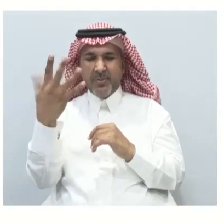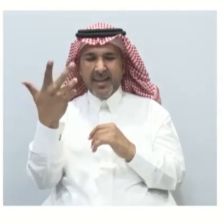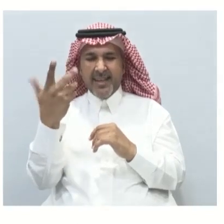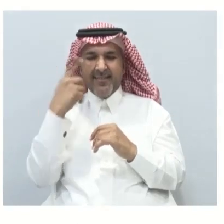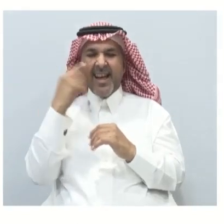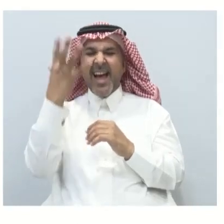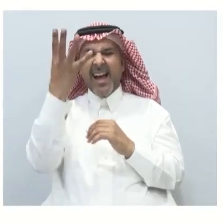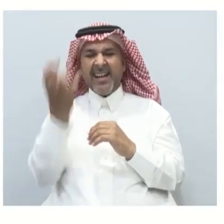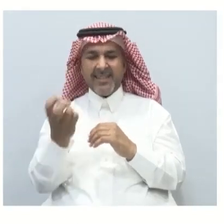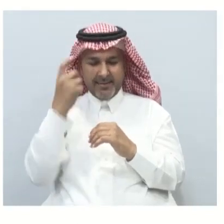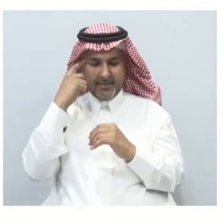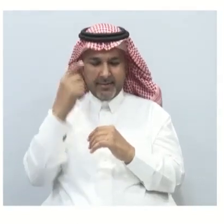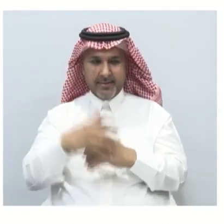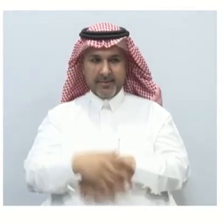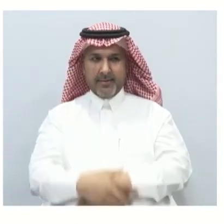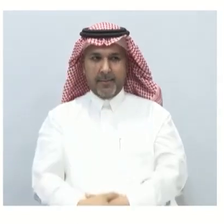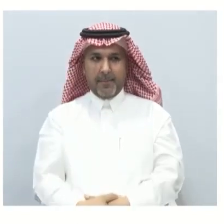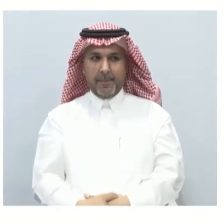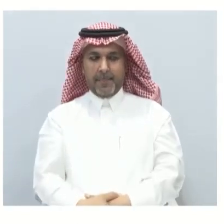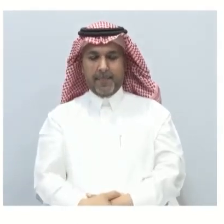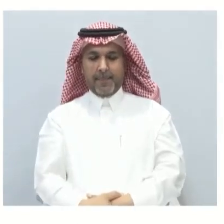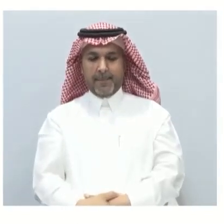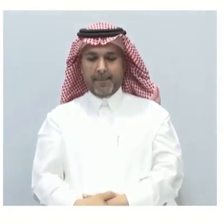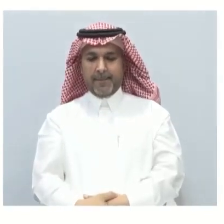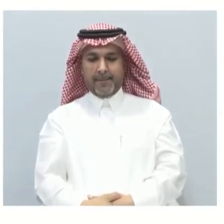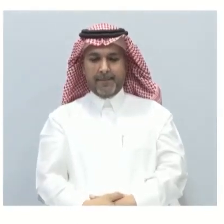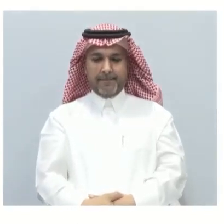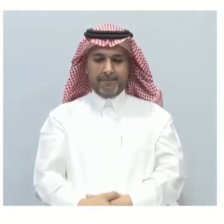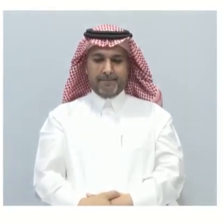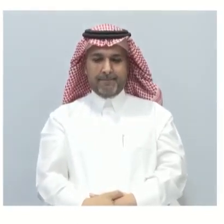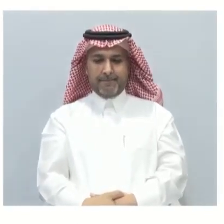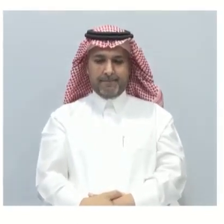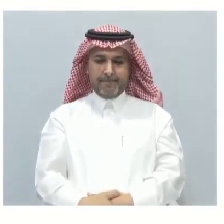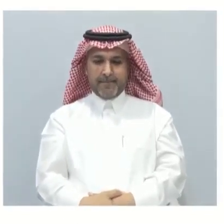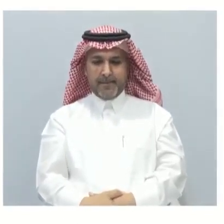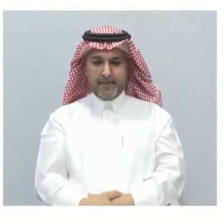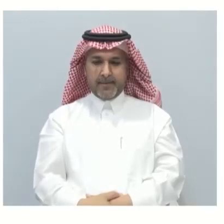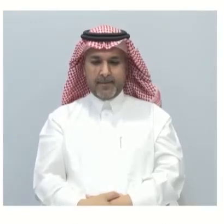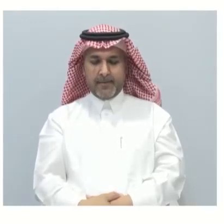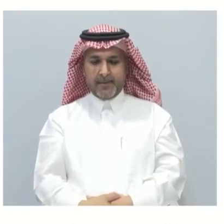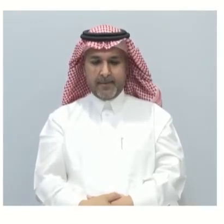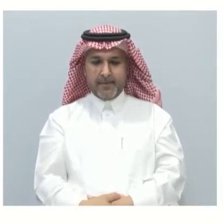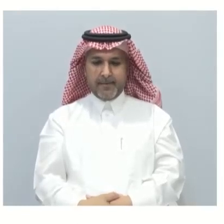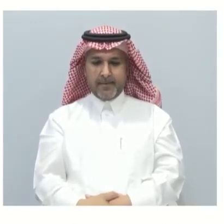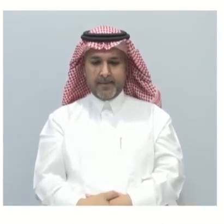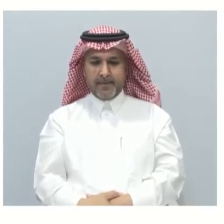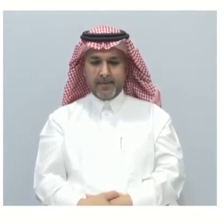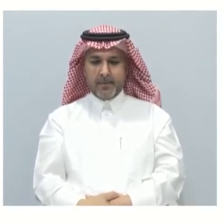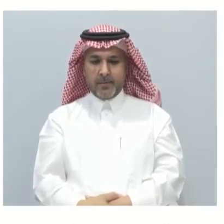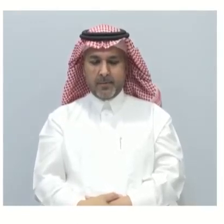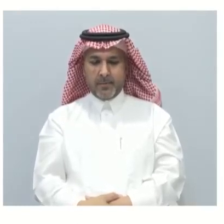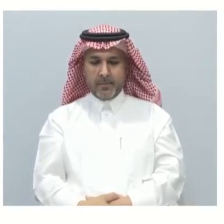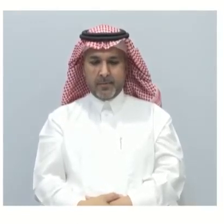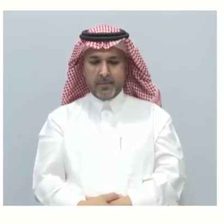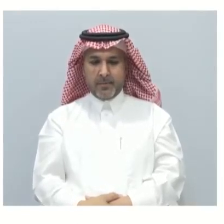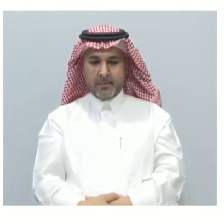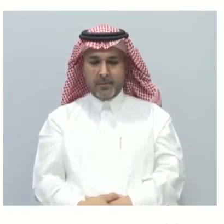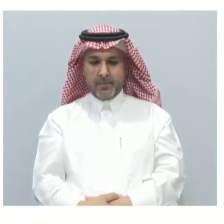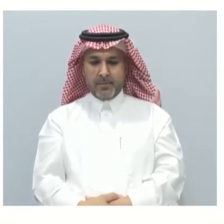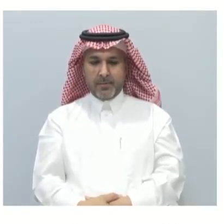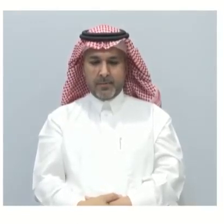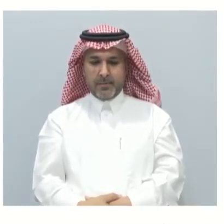نقول ان الفرق بين عام 1481 نا 1436 هو 45 سنه